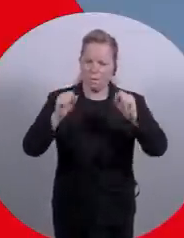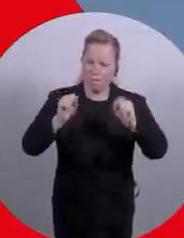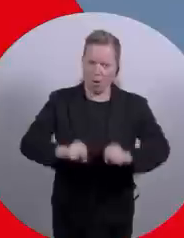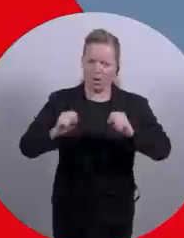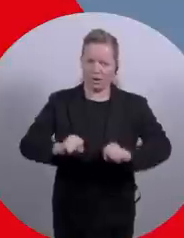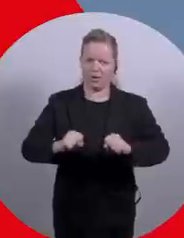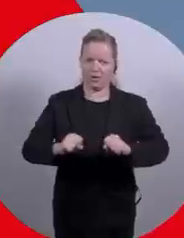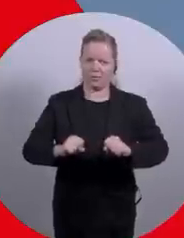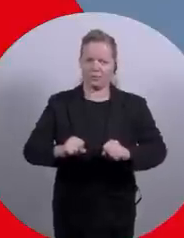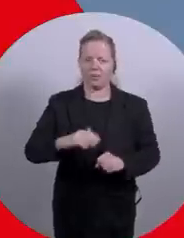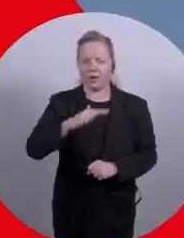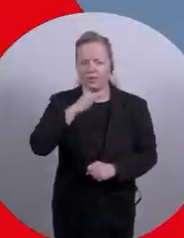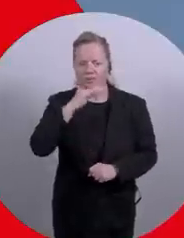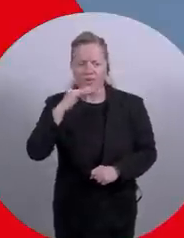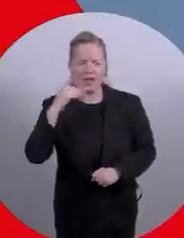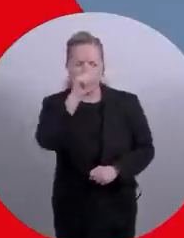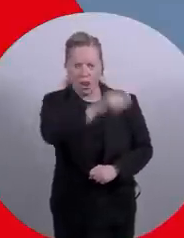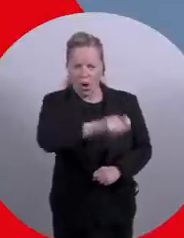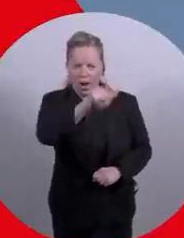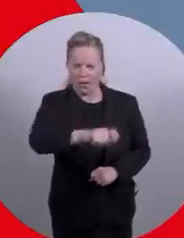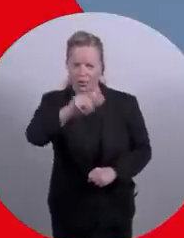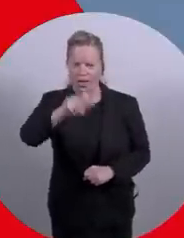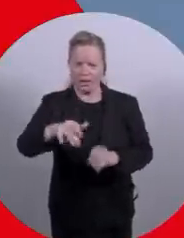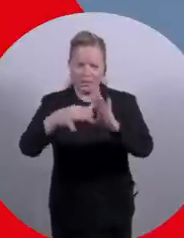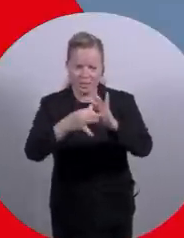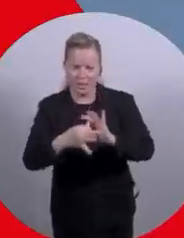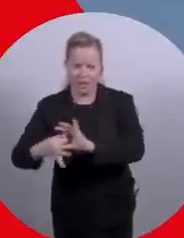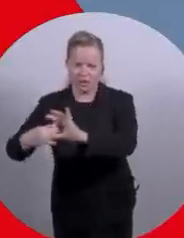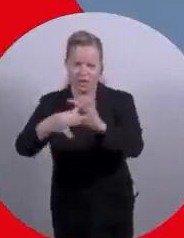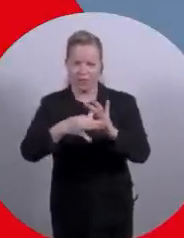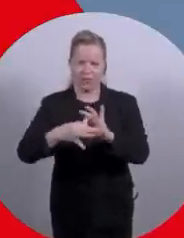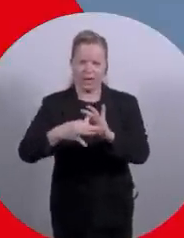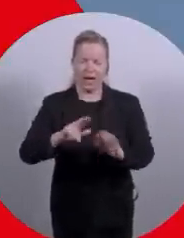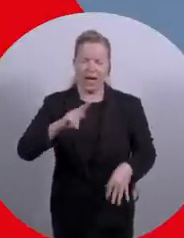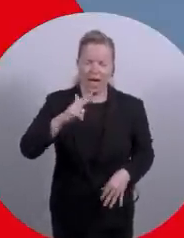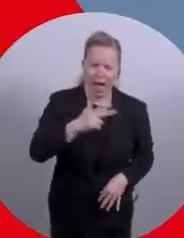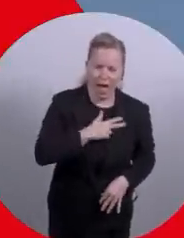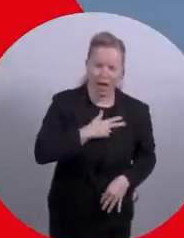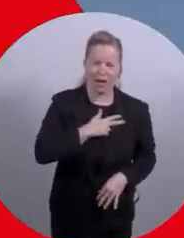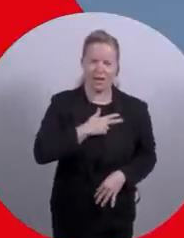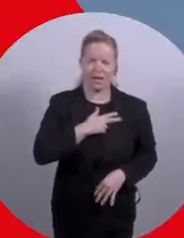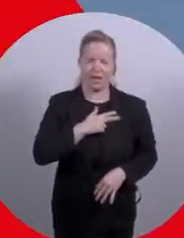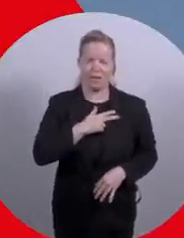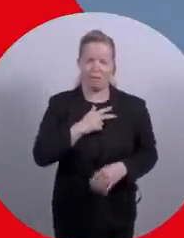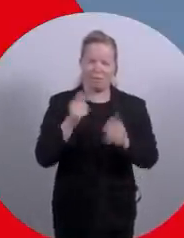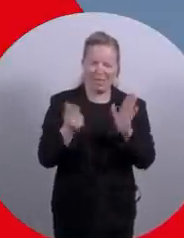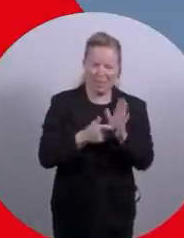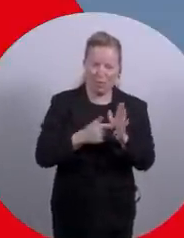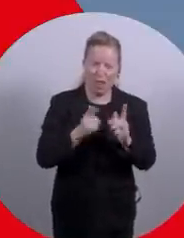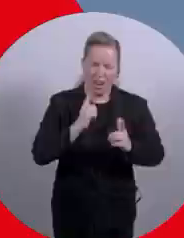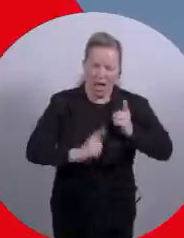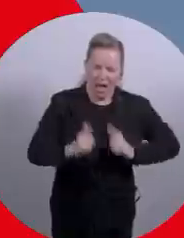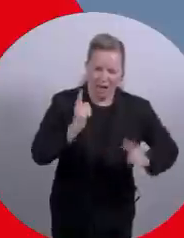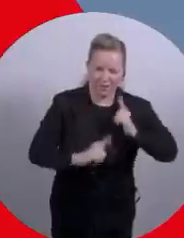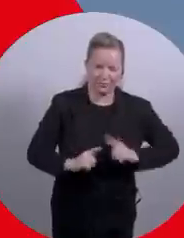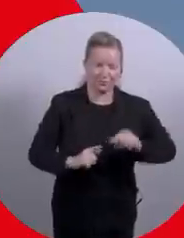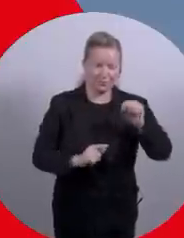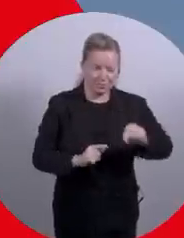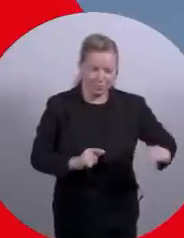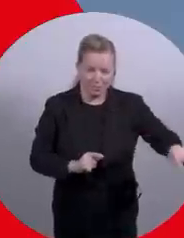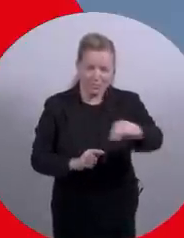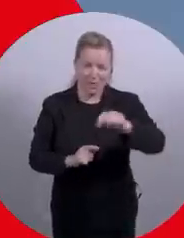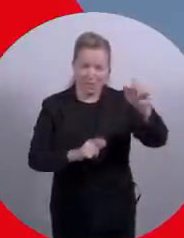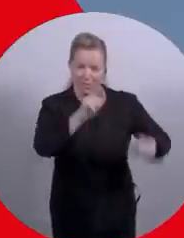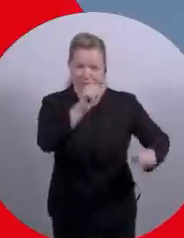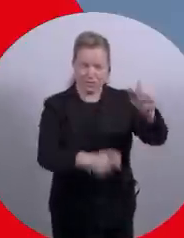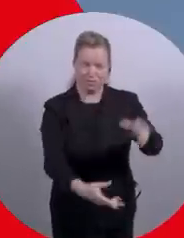die vielen in der Gesellschaft die in Wirklichkeit reale und objektiv unter den Bedingungen leiden in Bewegung zu setzen mit ihnen